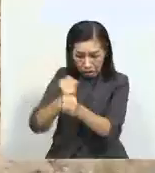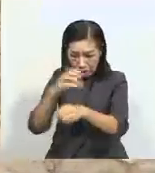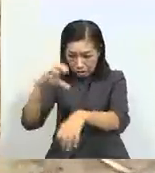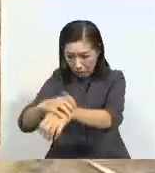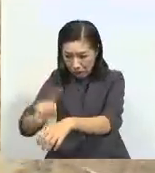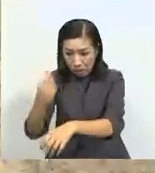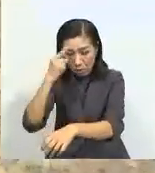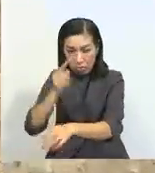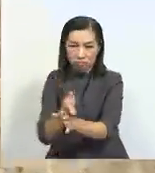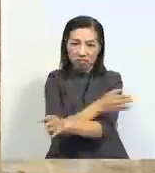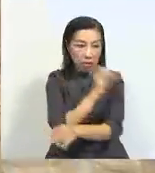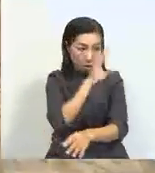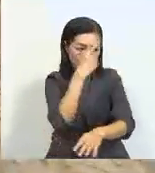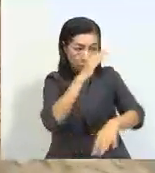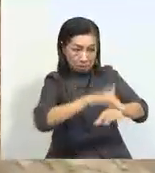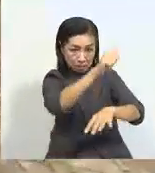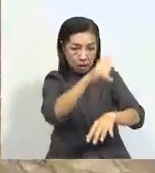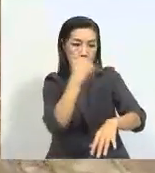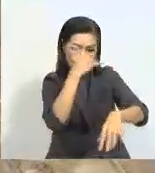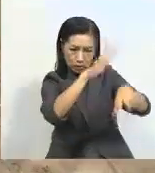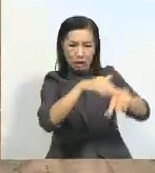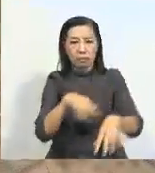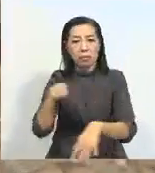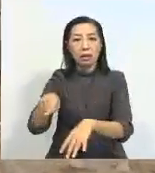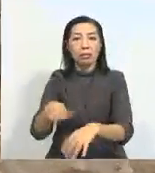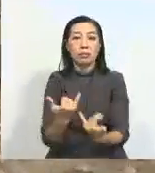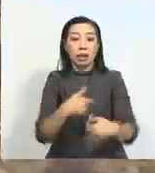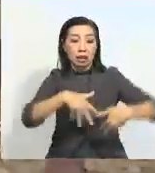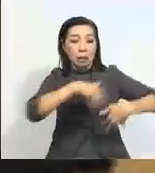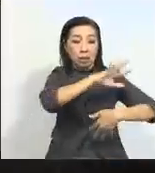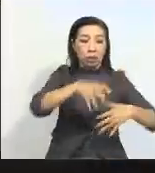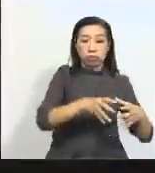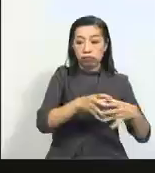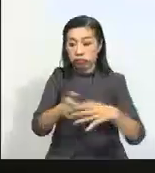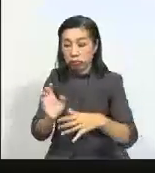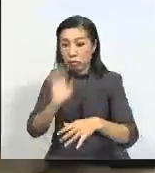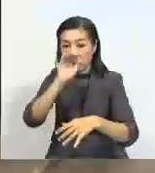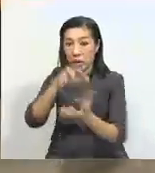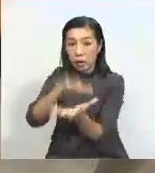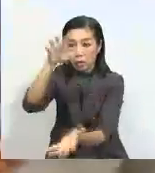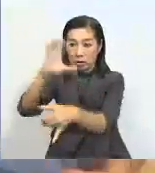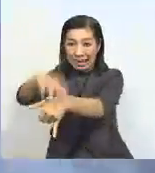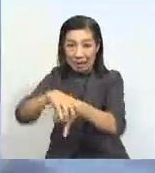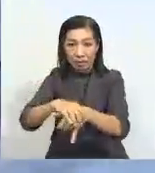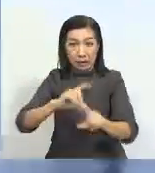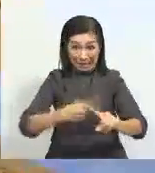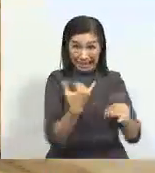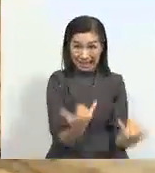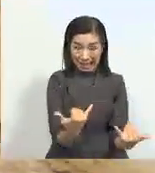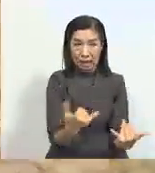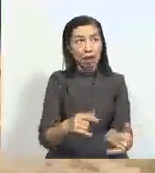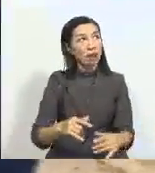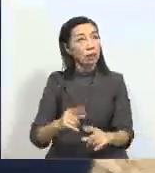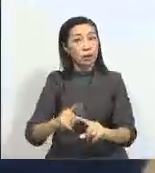ที่ที่เขาเชี่ยวชาญไม่งั้นมันอาจจะมีอันตรายได้อันนี้พอไปเจอเนี่ยก็ช่วยกันจับชาวบ้านบอกว่าเดือนนี้เดือนเดียวแค่เดือนนี้เดือนเดียวน